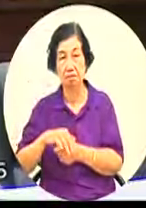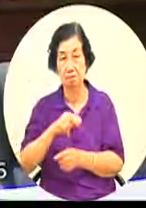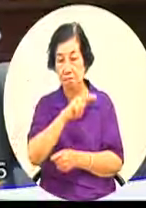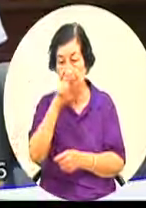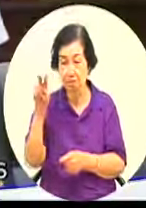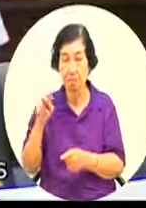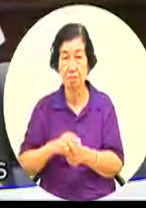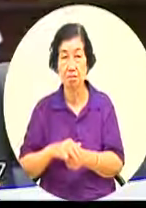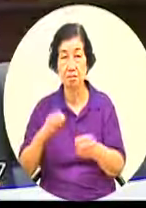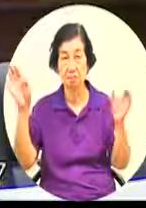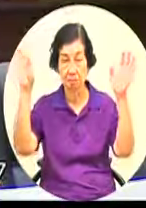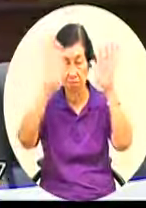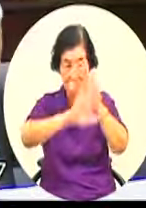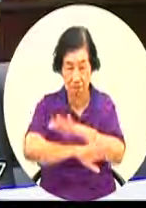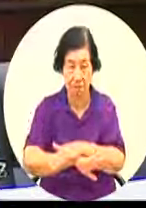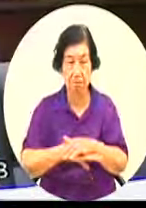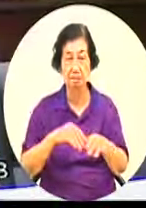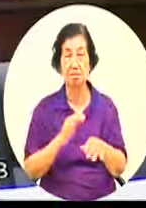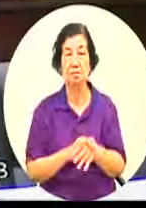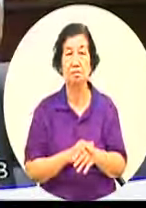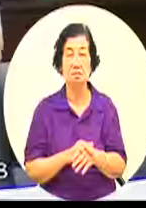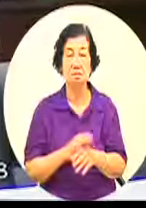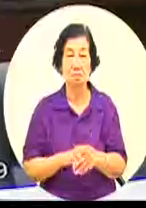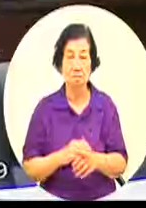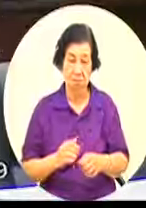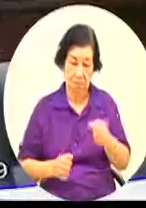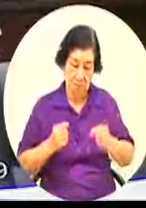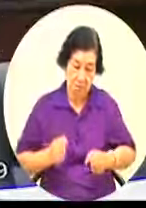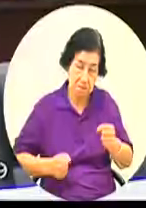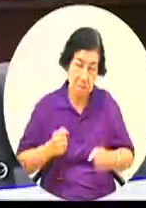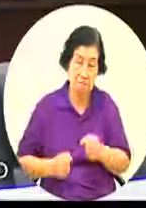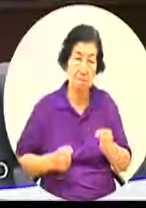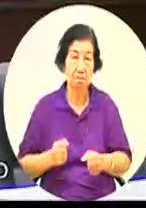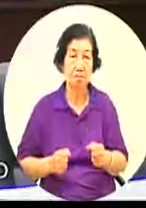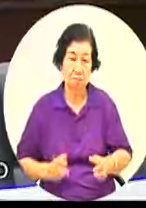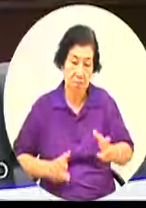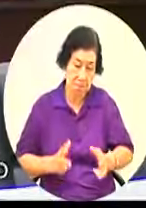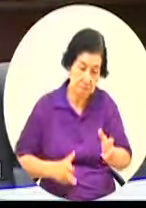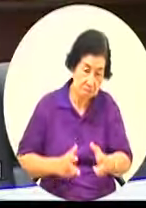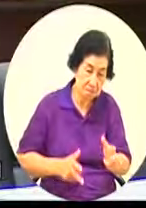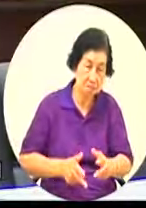晚上的马拉松去跑步的人越来越多。